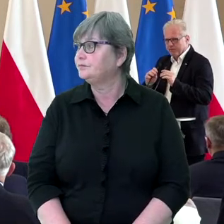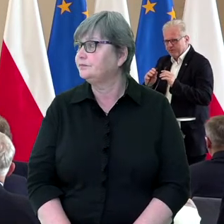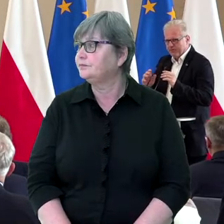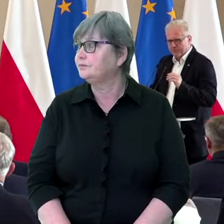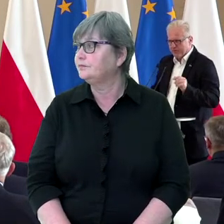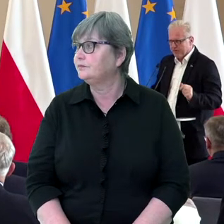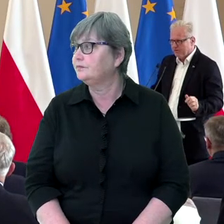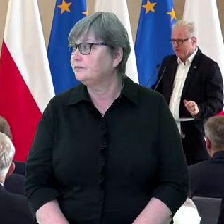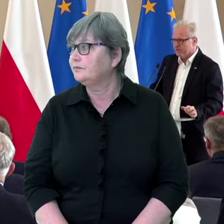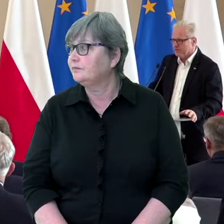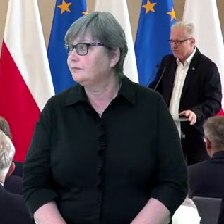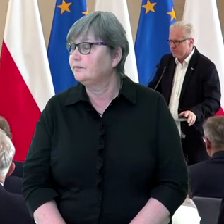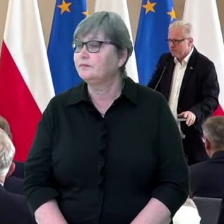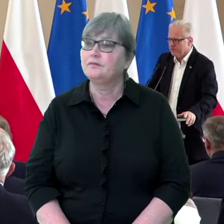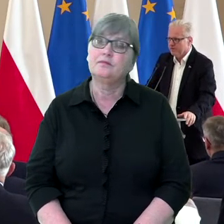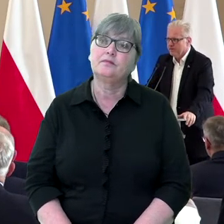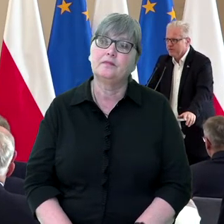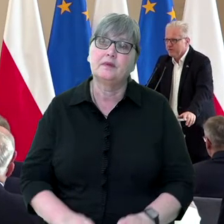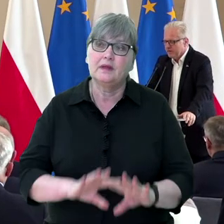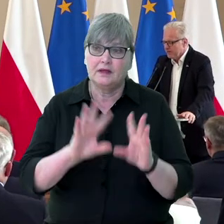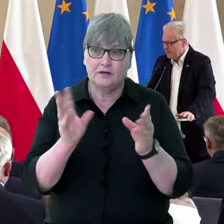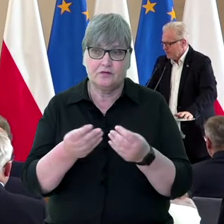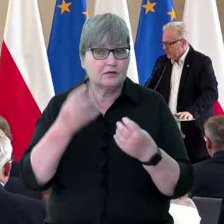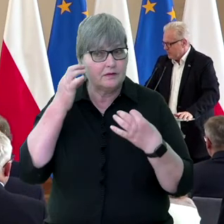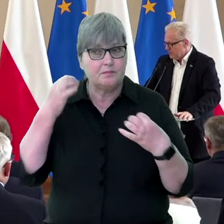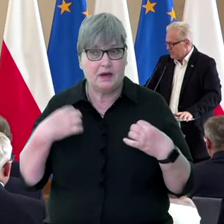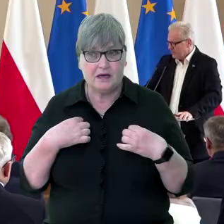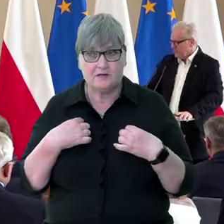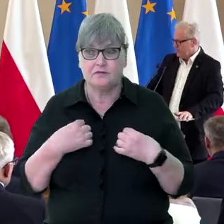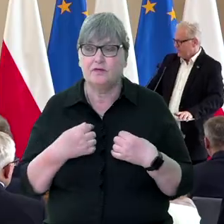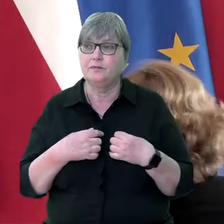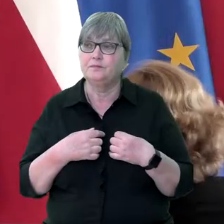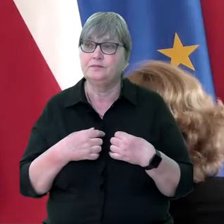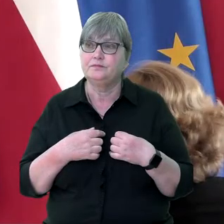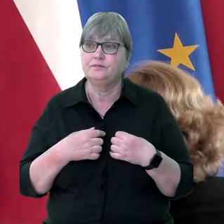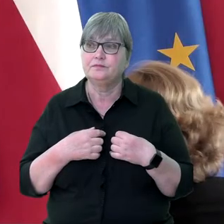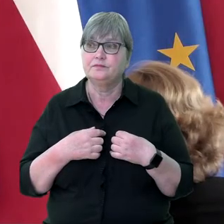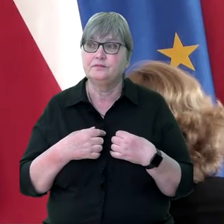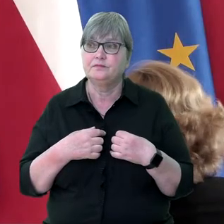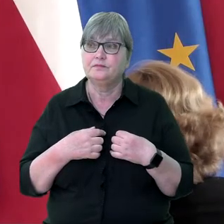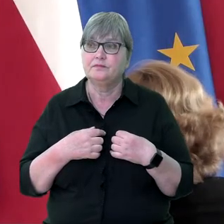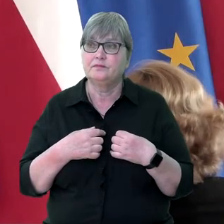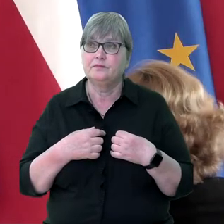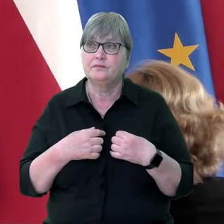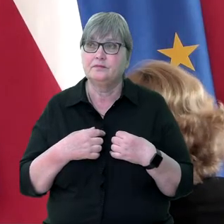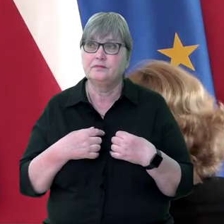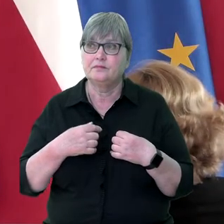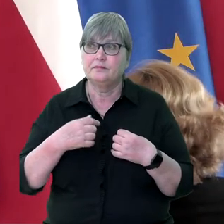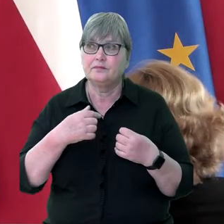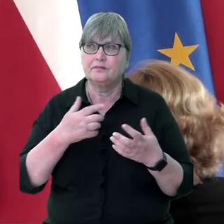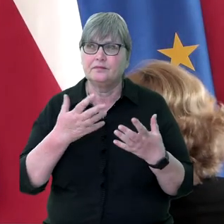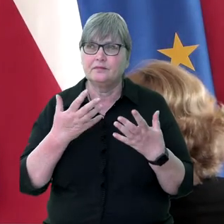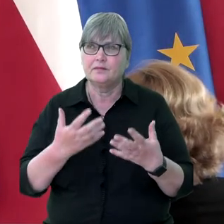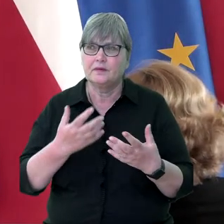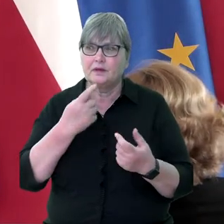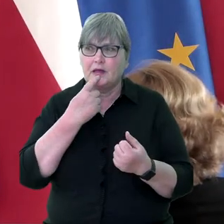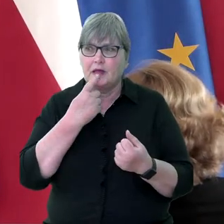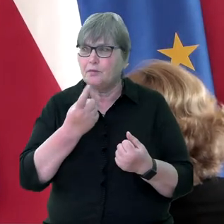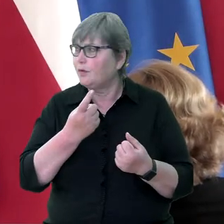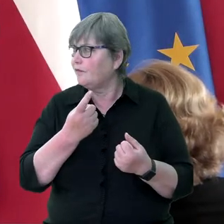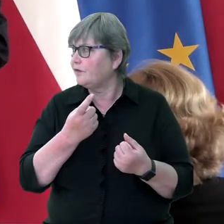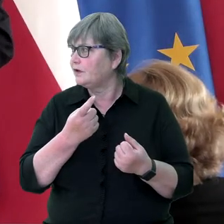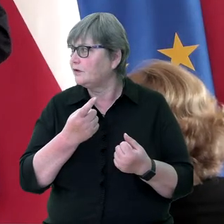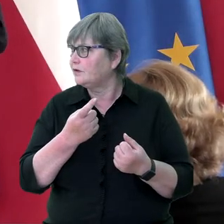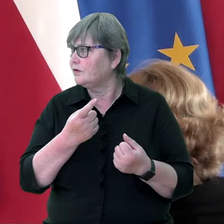Panie ministrze, panie dyrektorze, szanowni państwo, takie małe sprostowanie. Na Kulu już nie jestem od 5 lat,